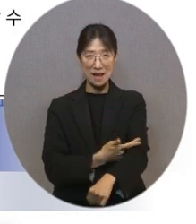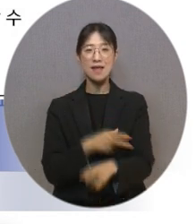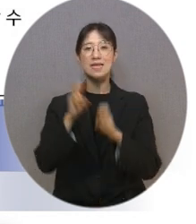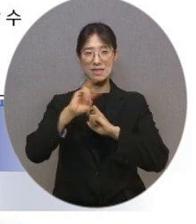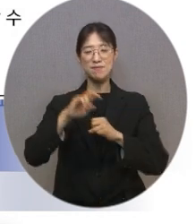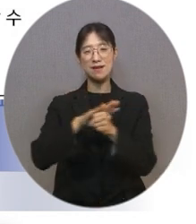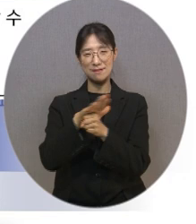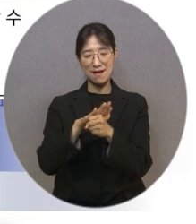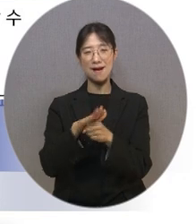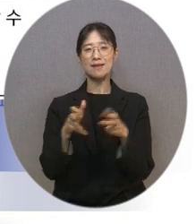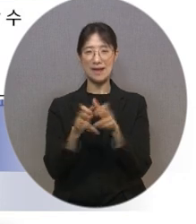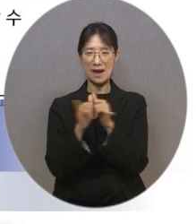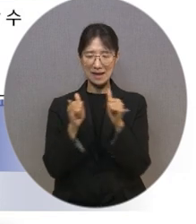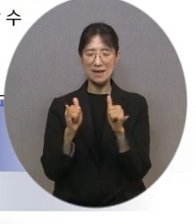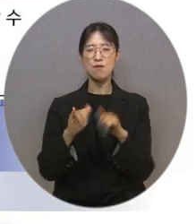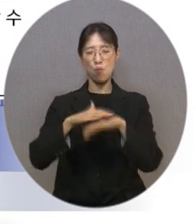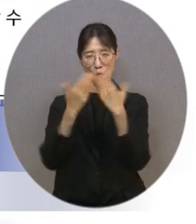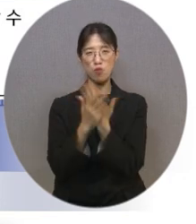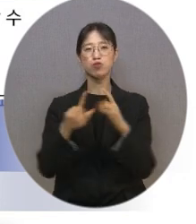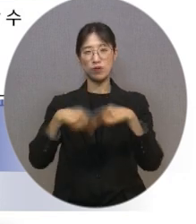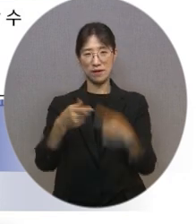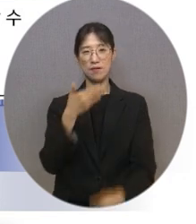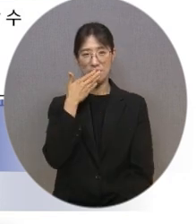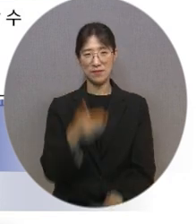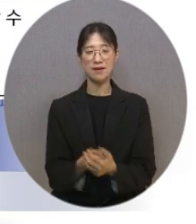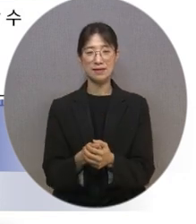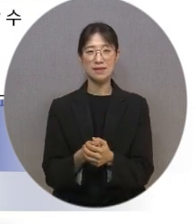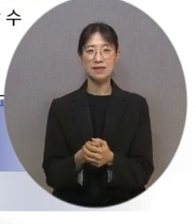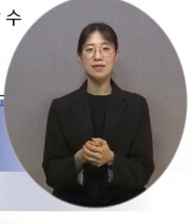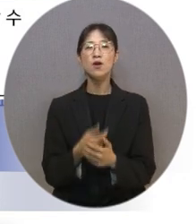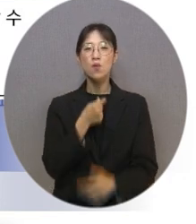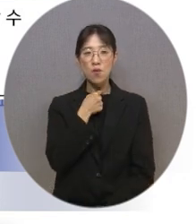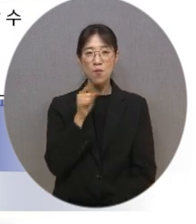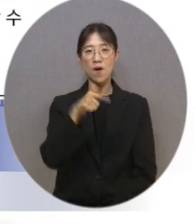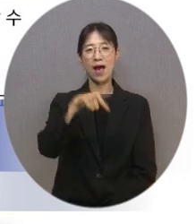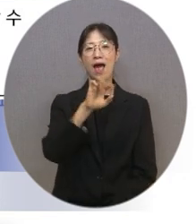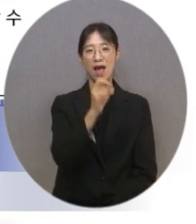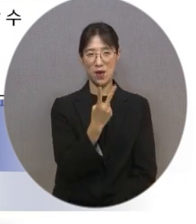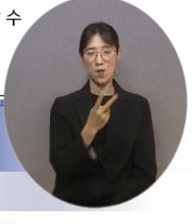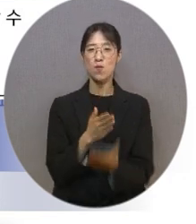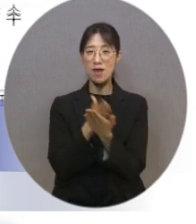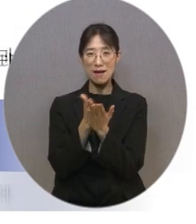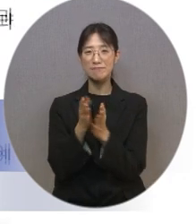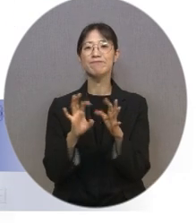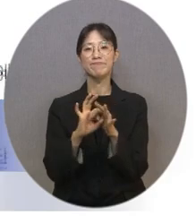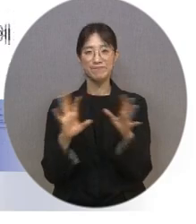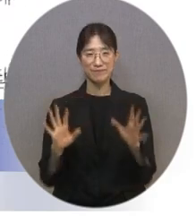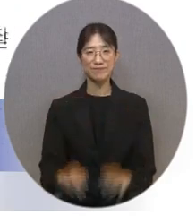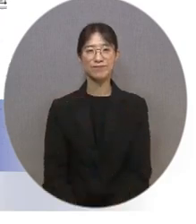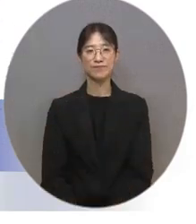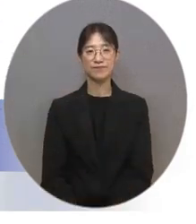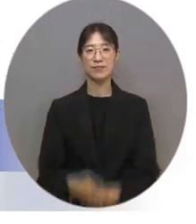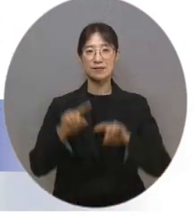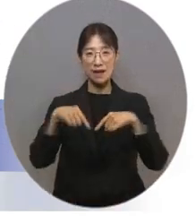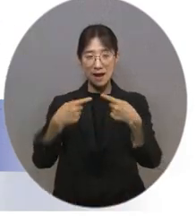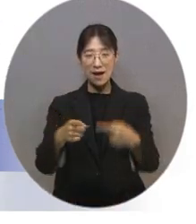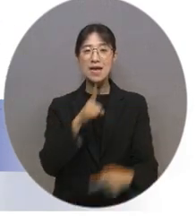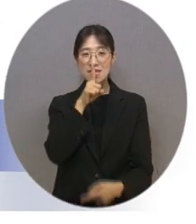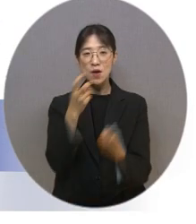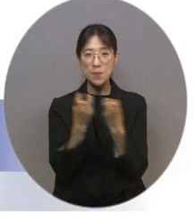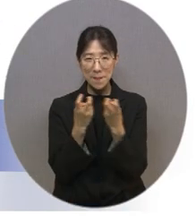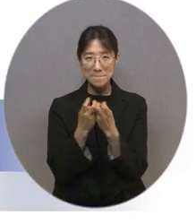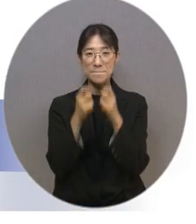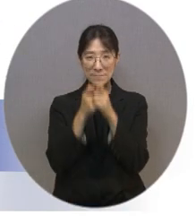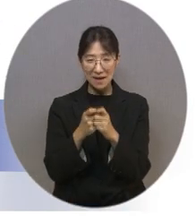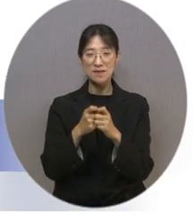장애인이면 누구나 참여할 수 있으며 지원분야는 가요 장르는 상관 없습니다 창가 신청 방법